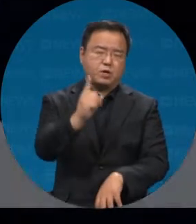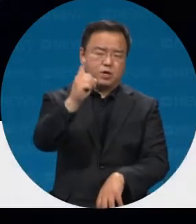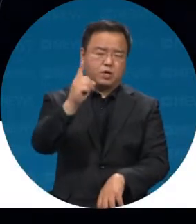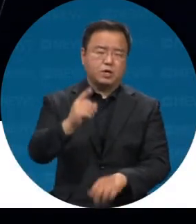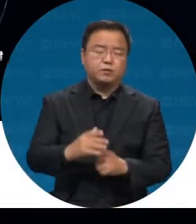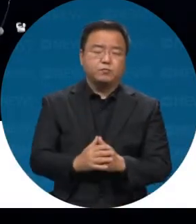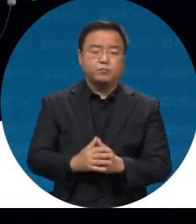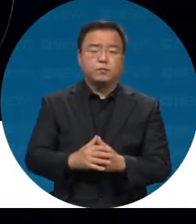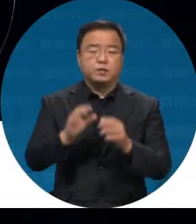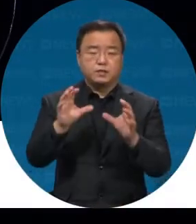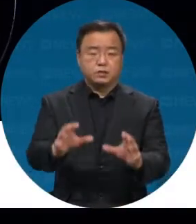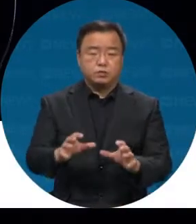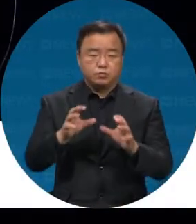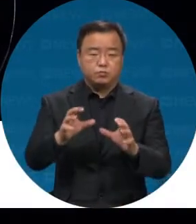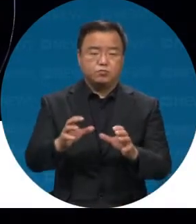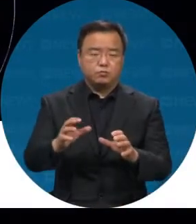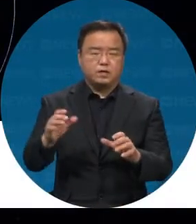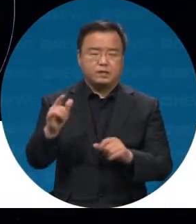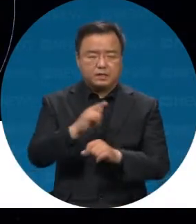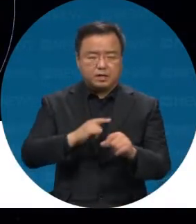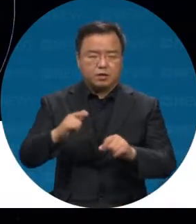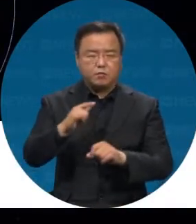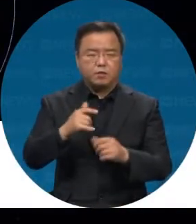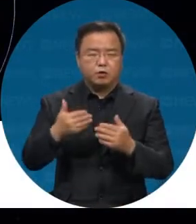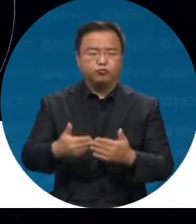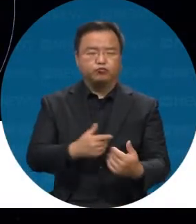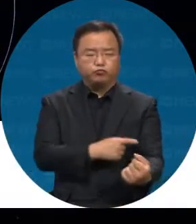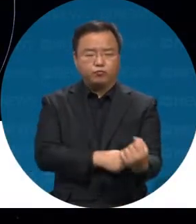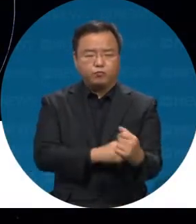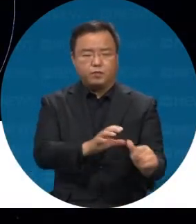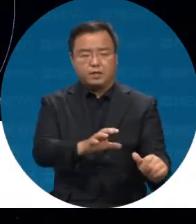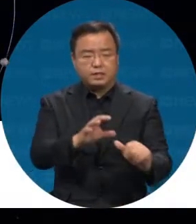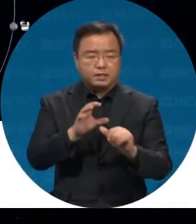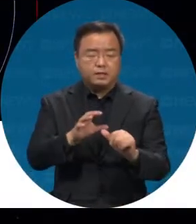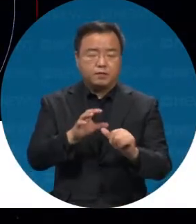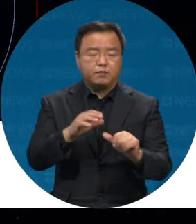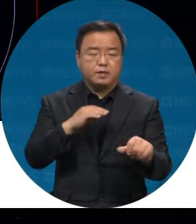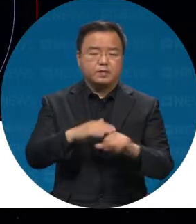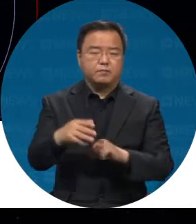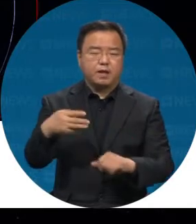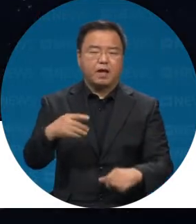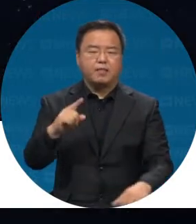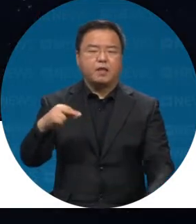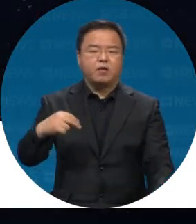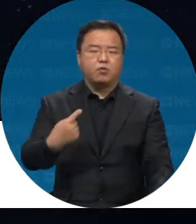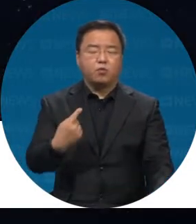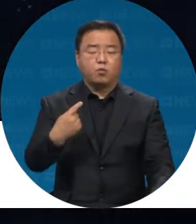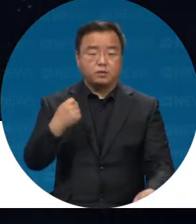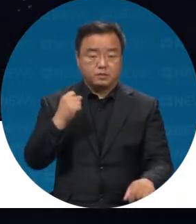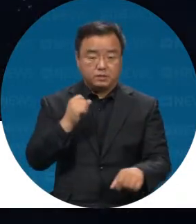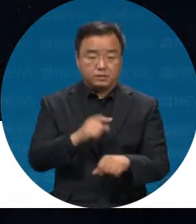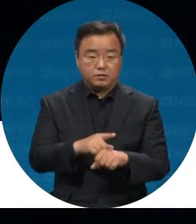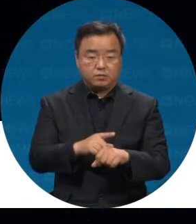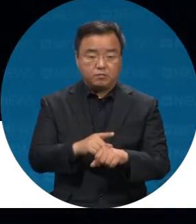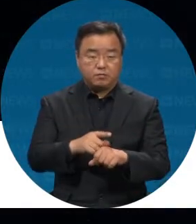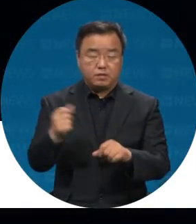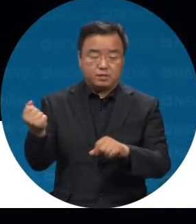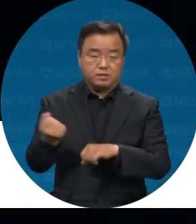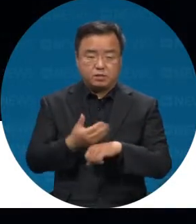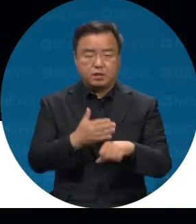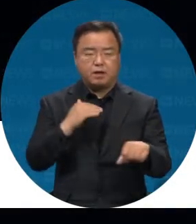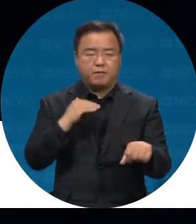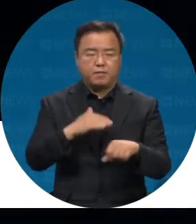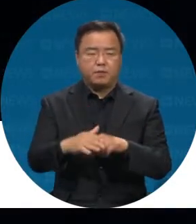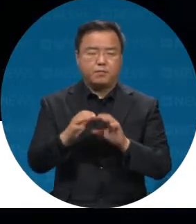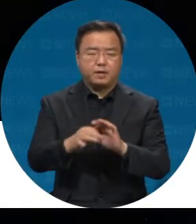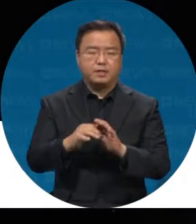중력을 이용해 연료를 약 25% 절감할 수 있는 탄 도형 달 전의 방식으로 달 궤도에 도착한 뒤 5번 더 달을